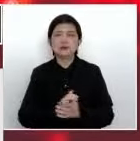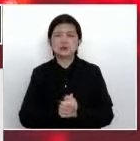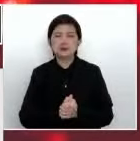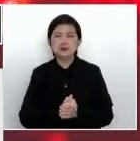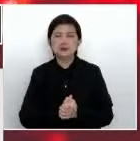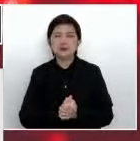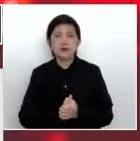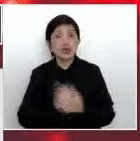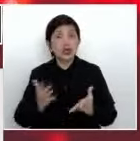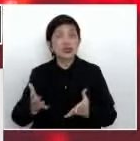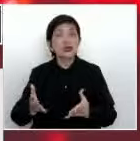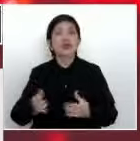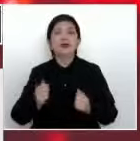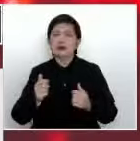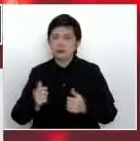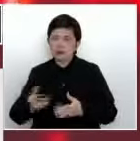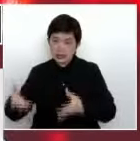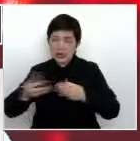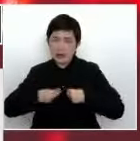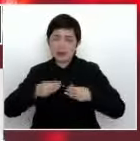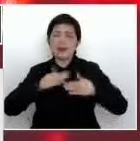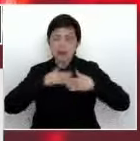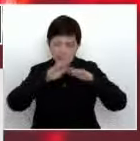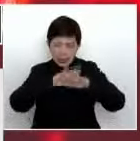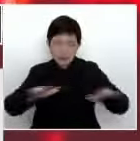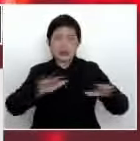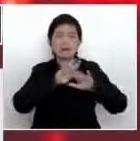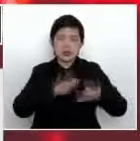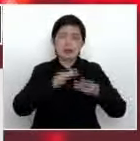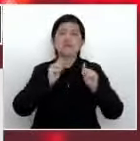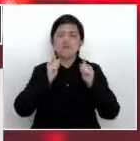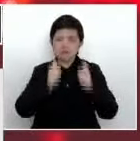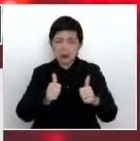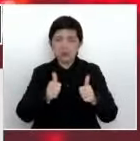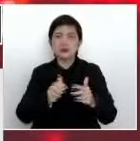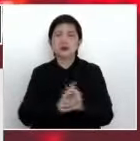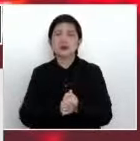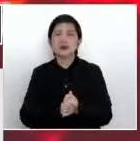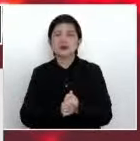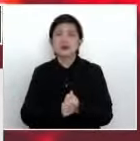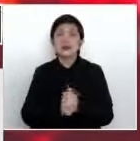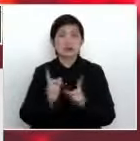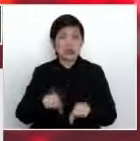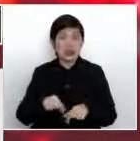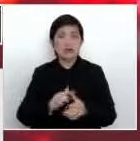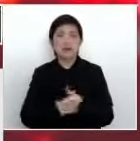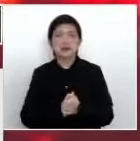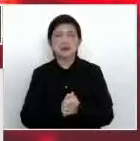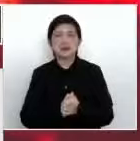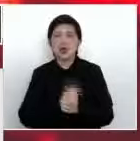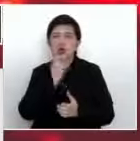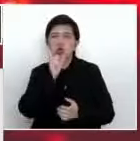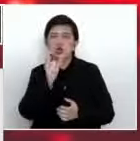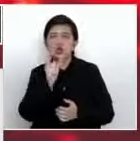eh maintenance atau treatment yang yang khusus sehingga demikian juga dengan